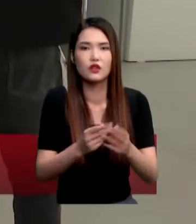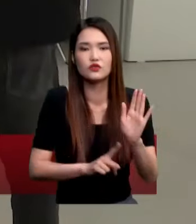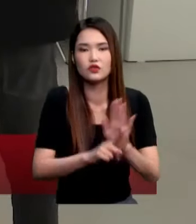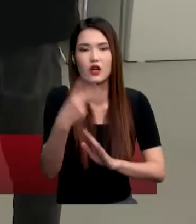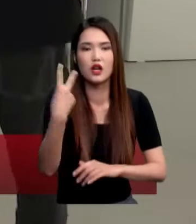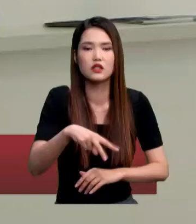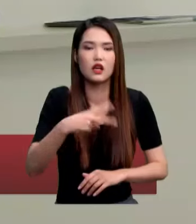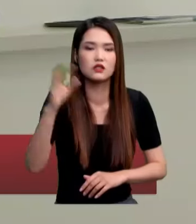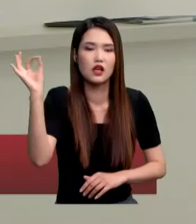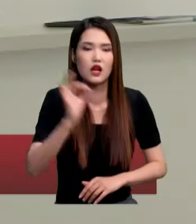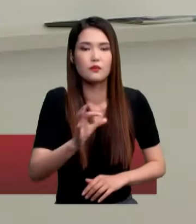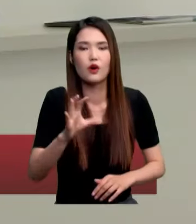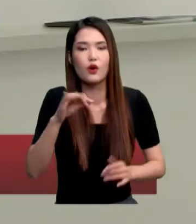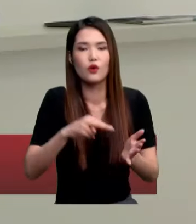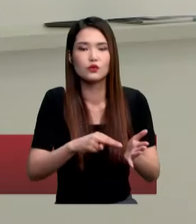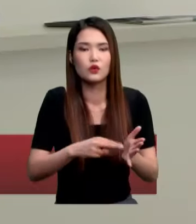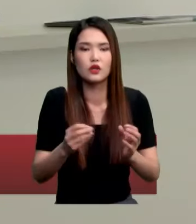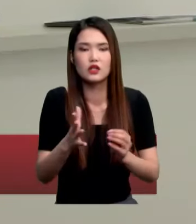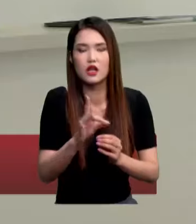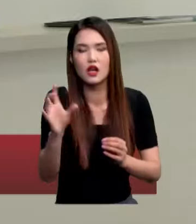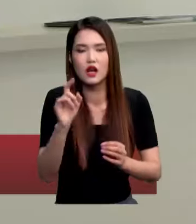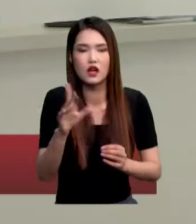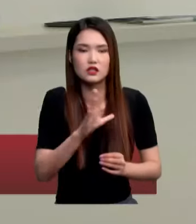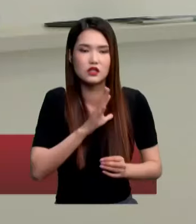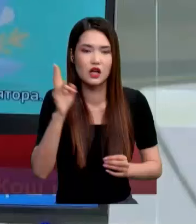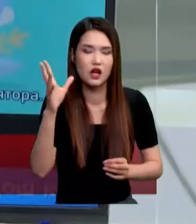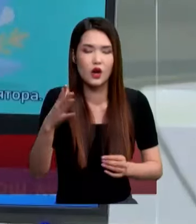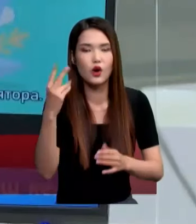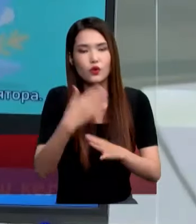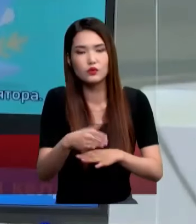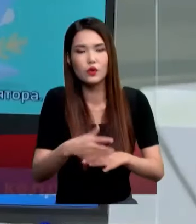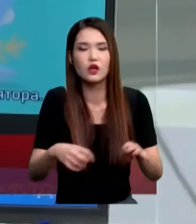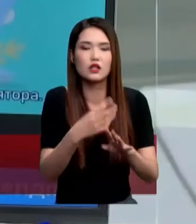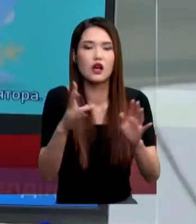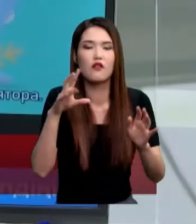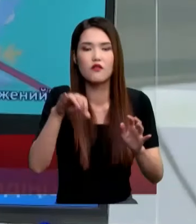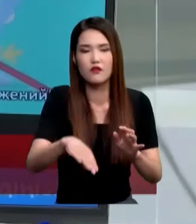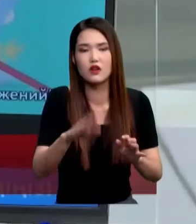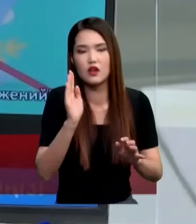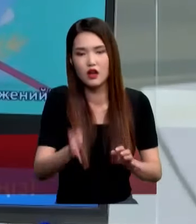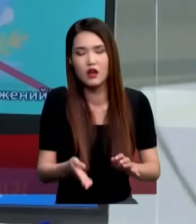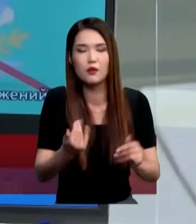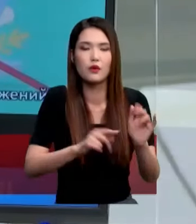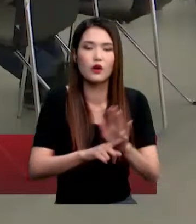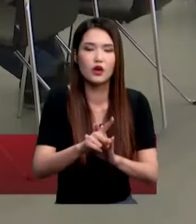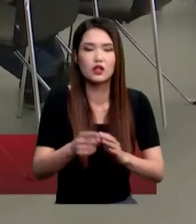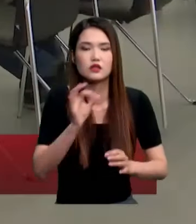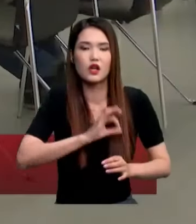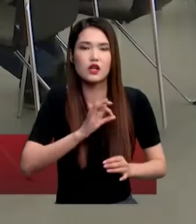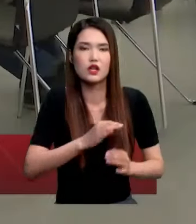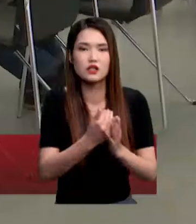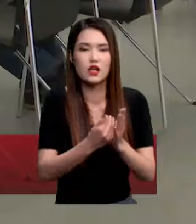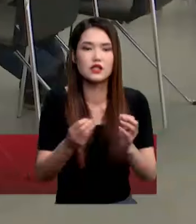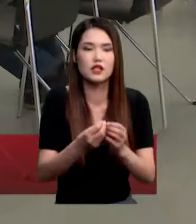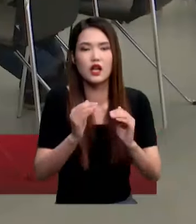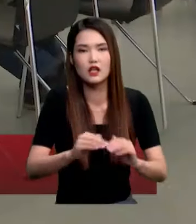от 20% от стоимости квартиры. Срок ипотеки до 19 лет. При этом у претендентов, их супругов и